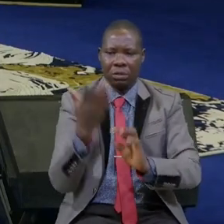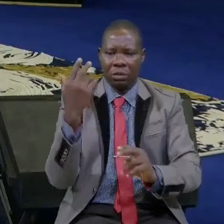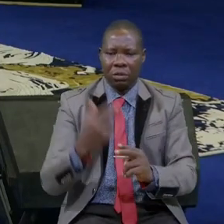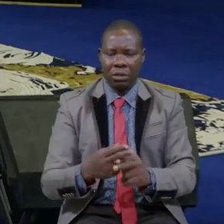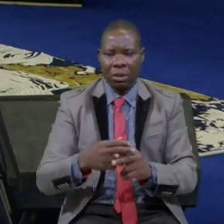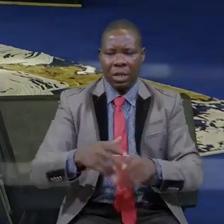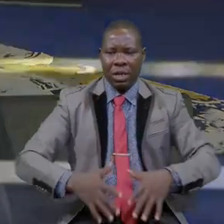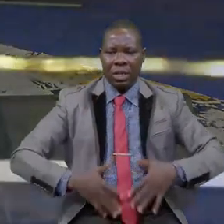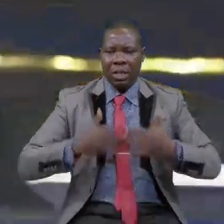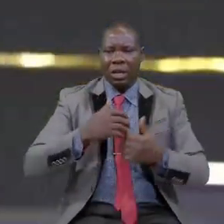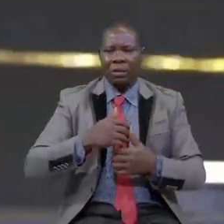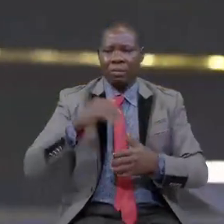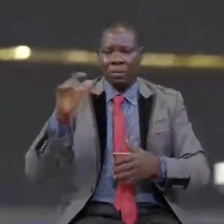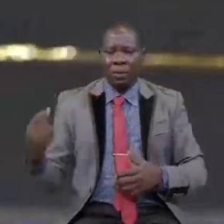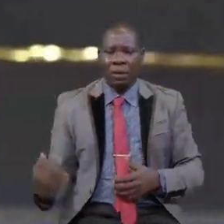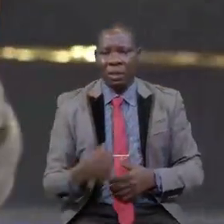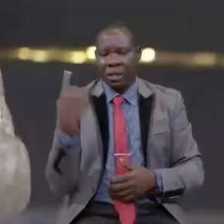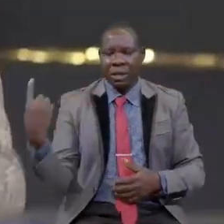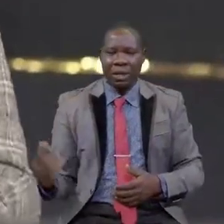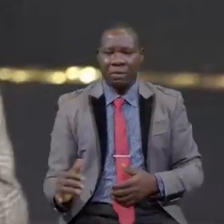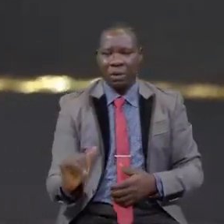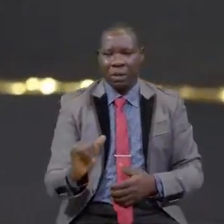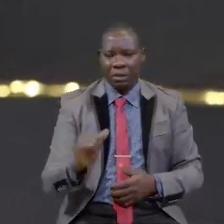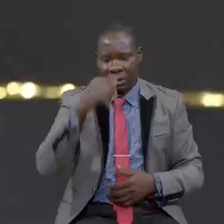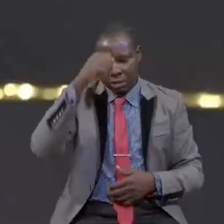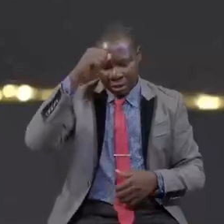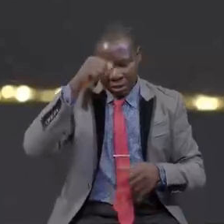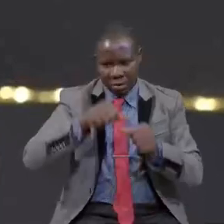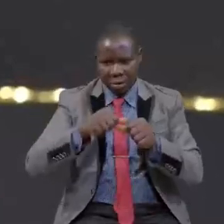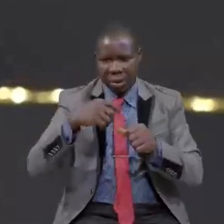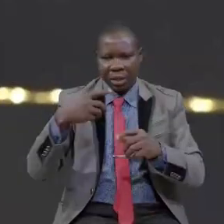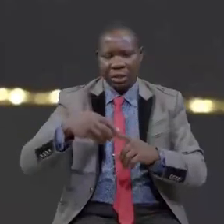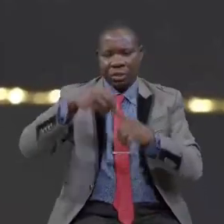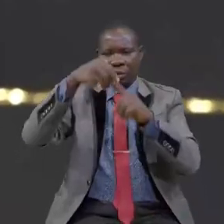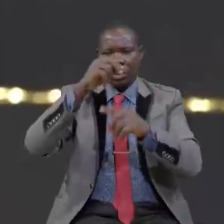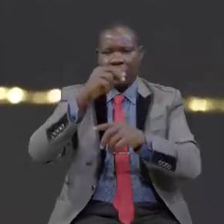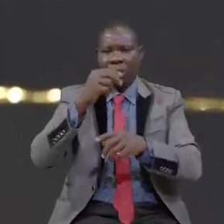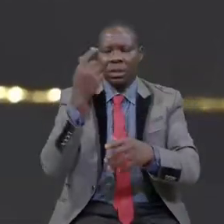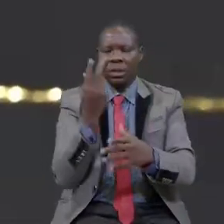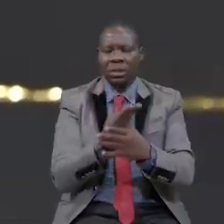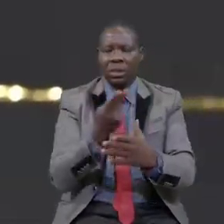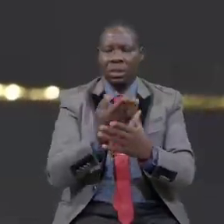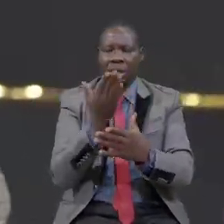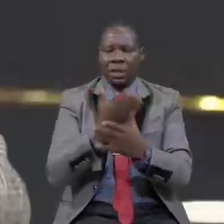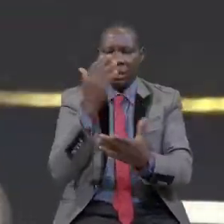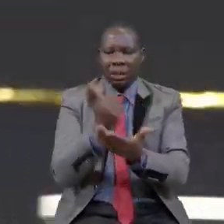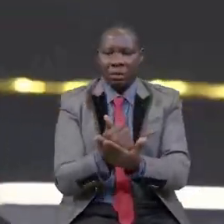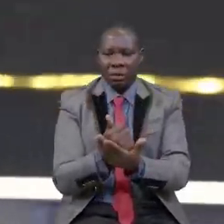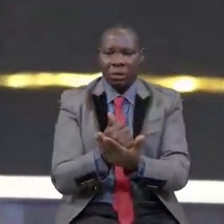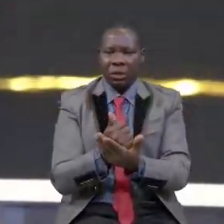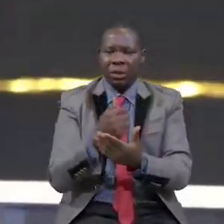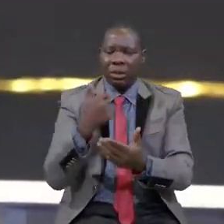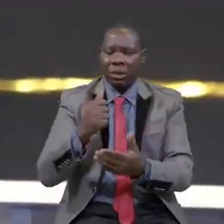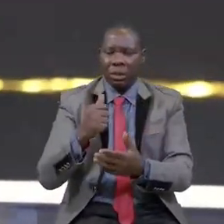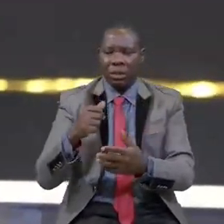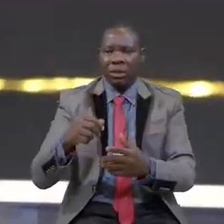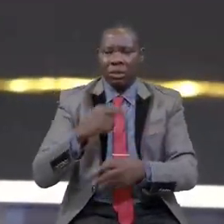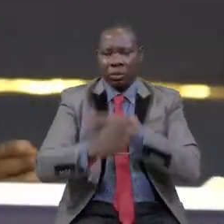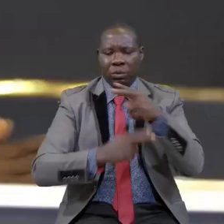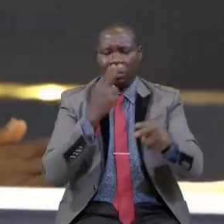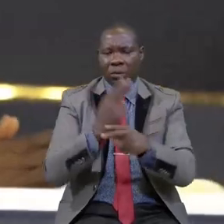Rappelez-vous l'intervention unique de la grâce de Dieu. Rappelez-vous l'intervention